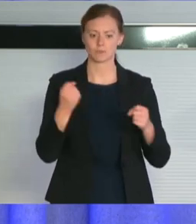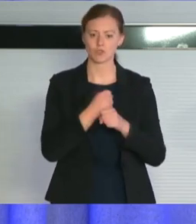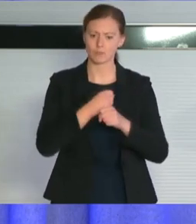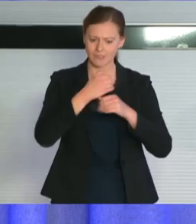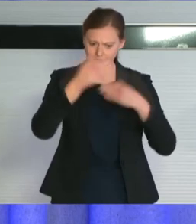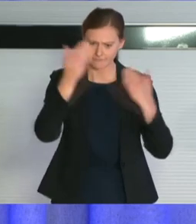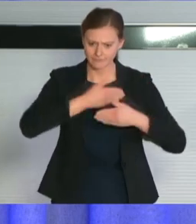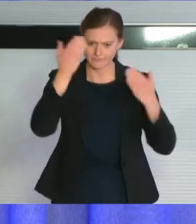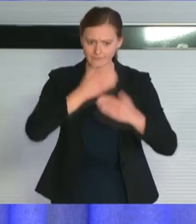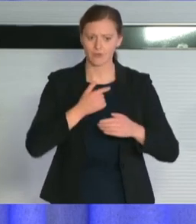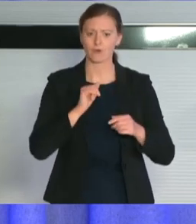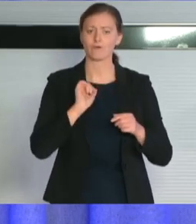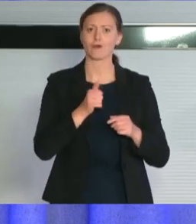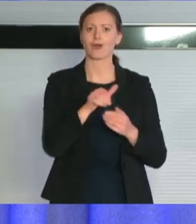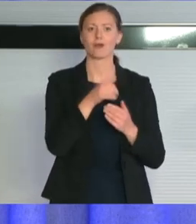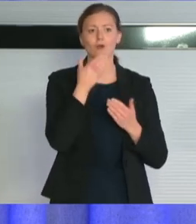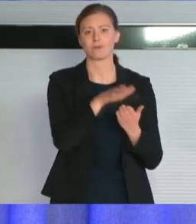det skal ende godt.